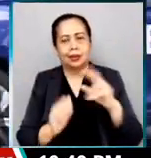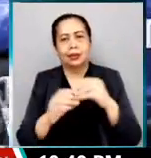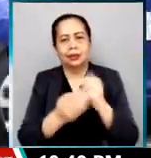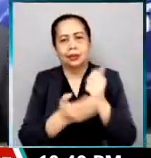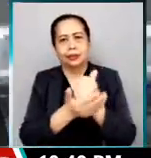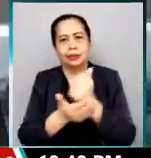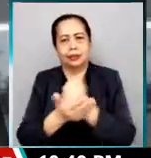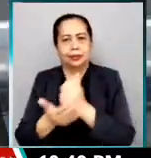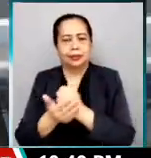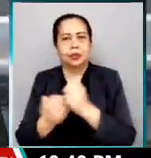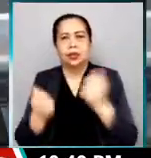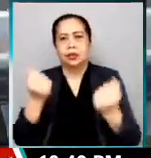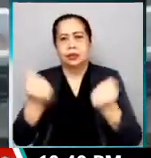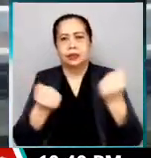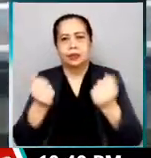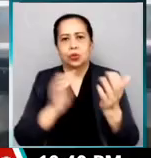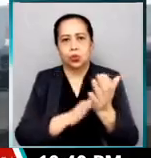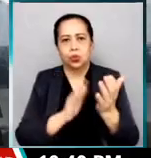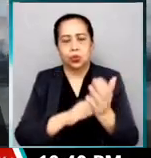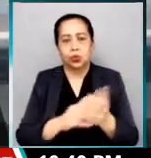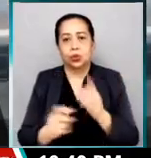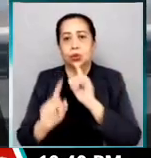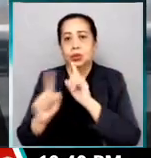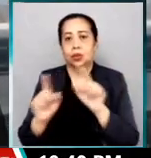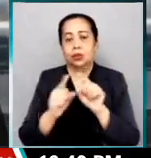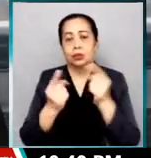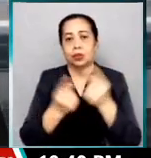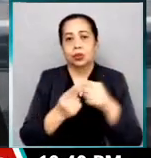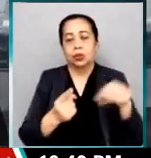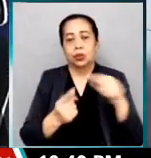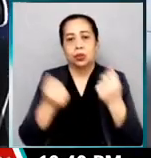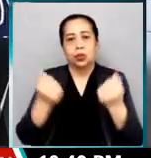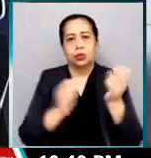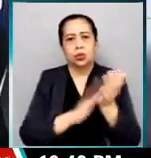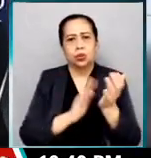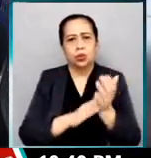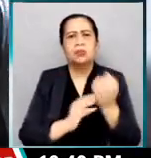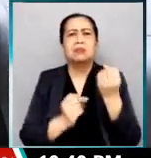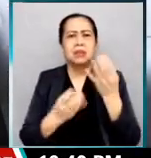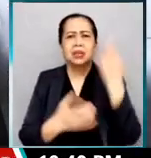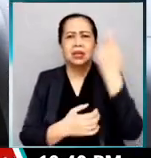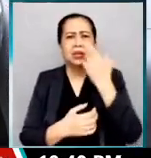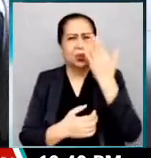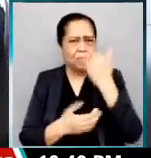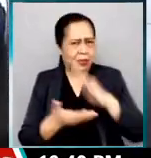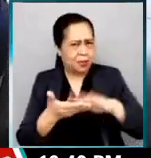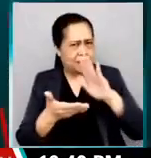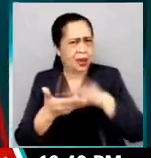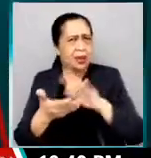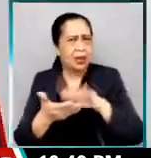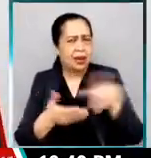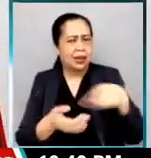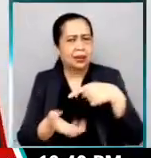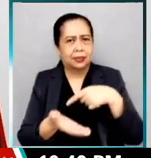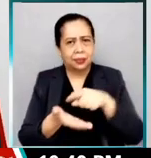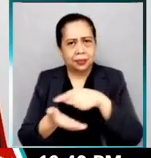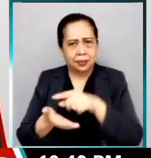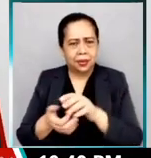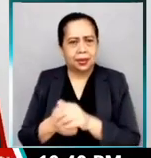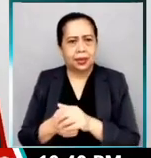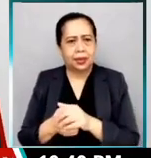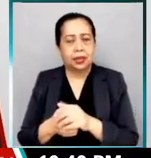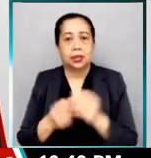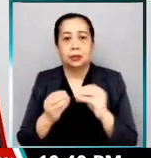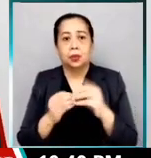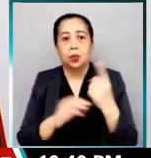driving schools. Sagot naman ng samahan ng driving schools, maraming dahilan kung bakit ganun ang kanilang singil. Number one,